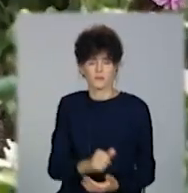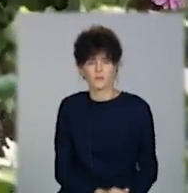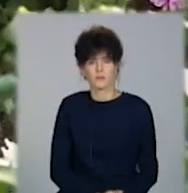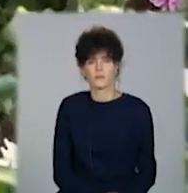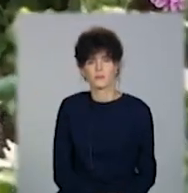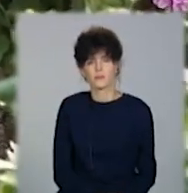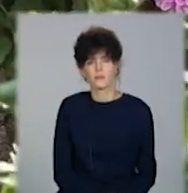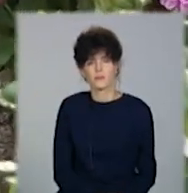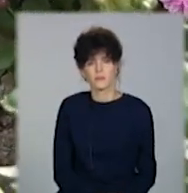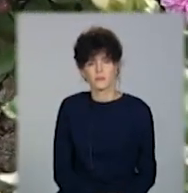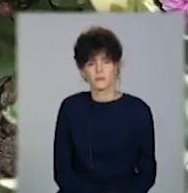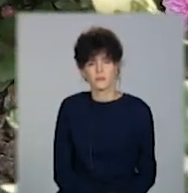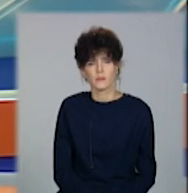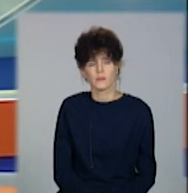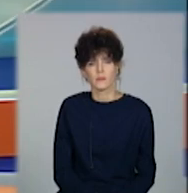Кузьминський, телеканал Донбас.